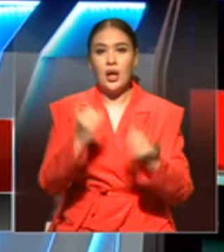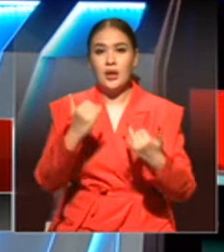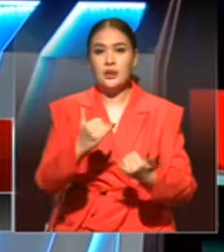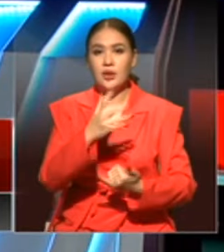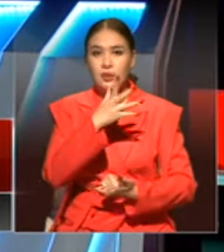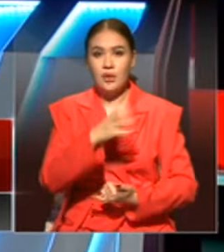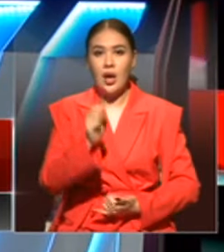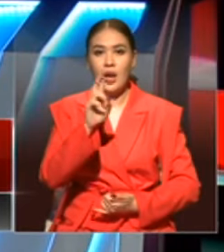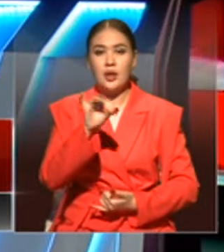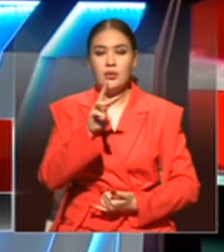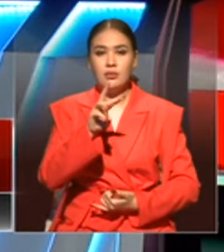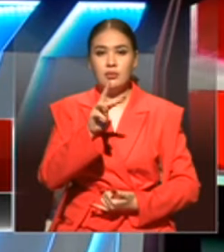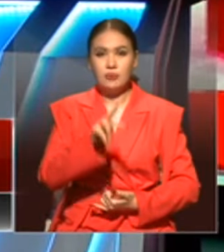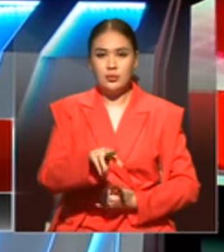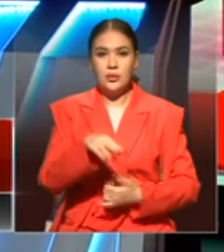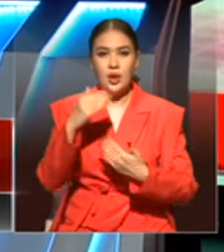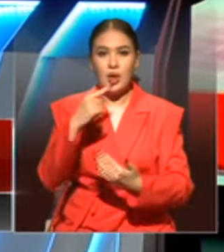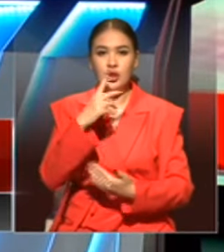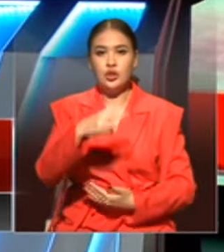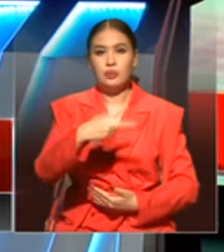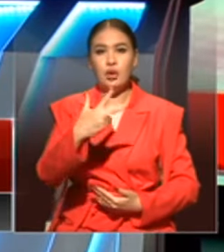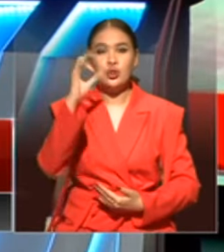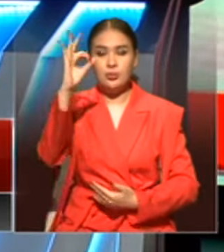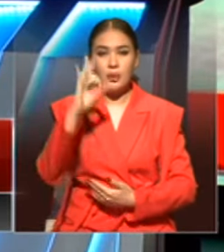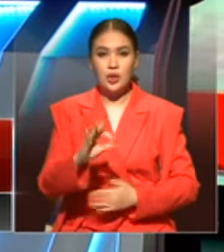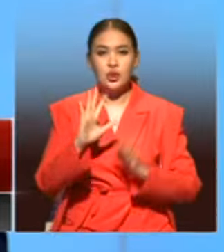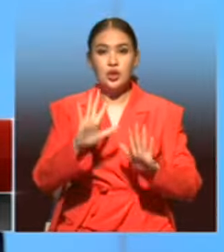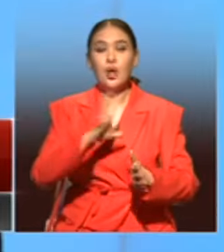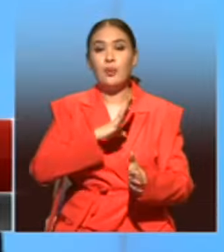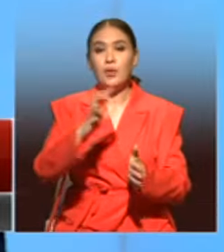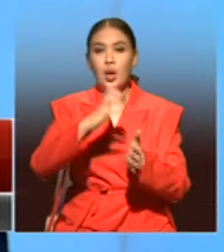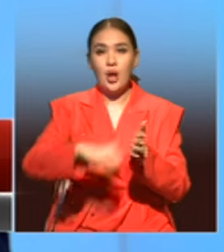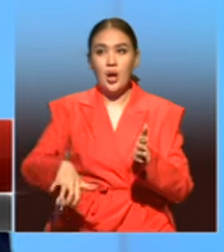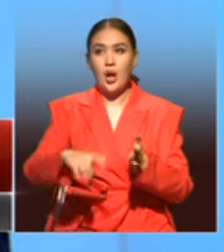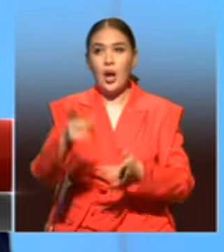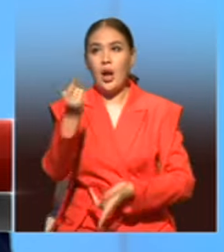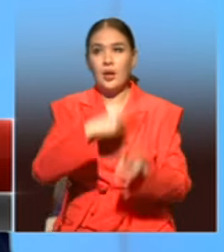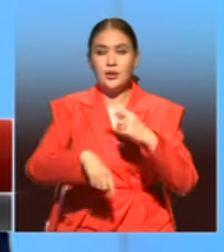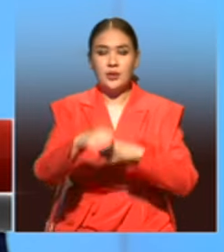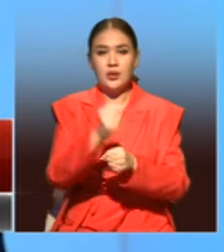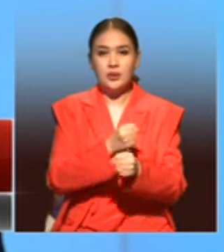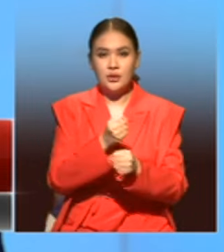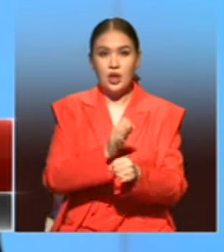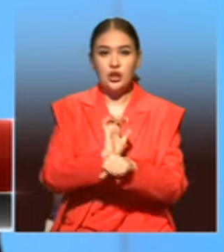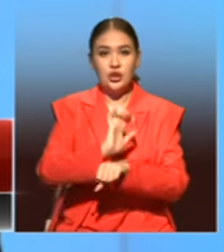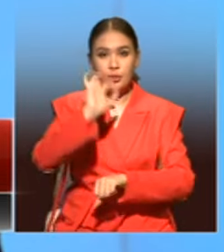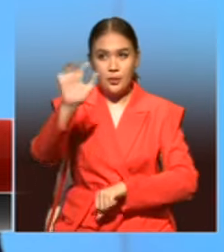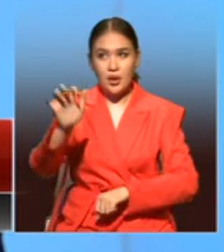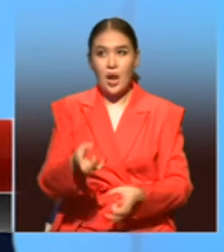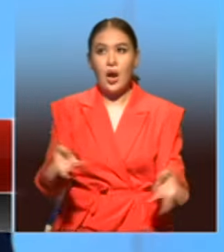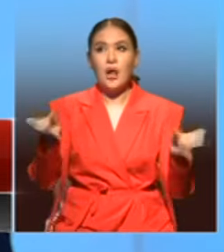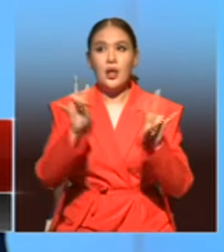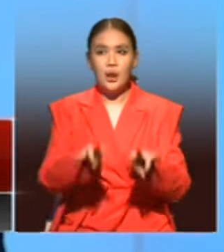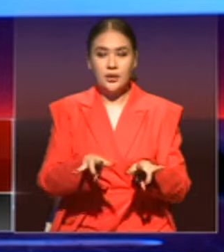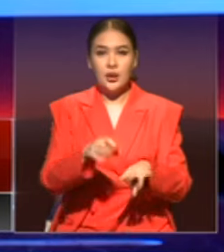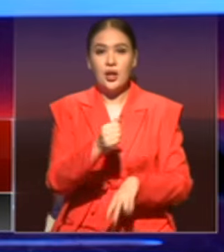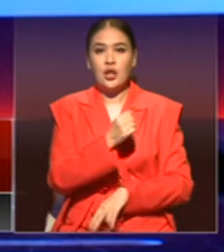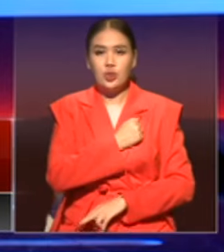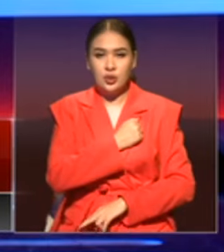әкімдіктердің ақпараты бойынша оның 23% ғана сұрыпталып қайта өңдеуге жіберіледі. Қалған көлемдері өкінішке